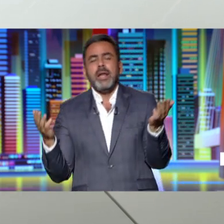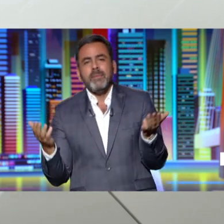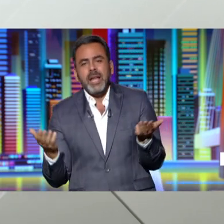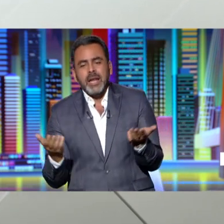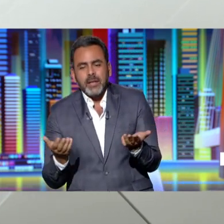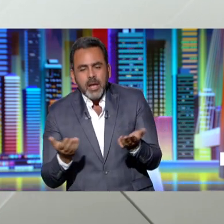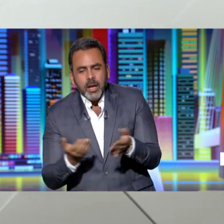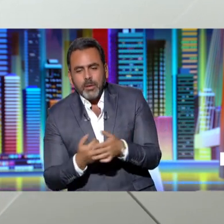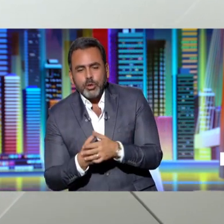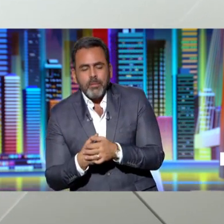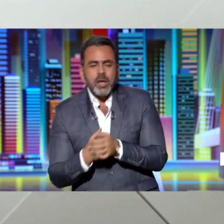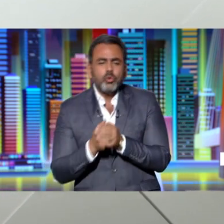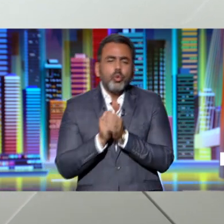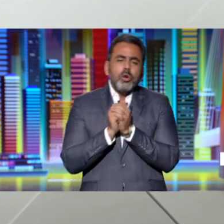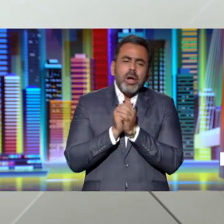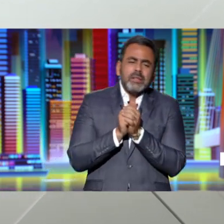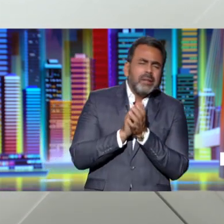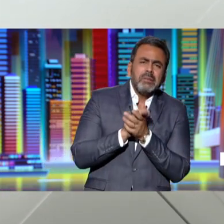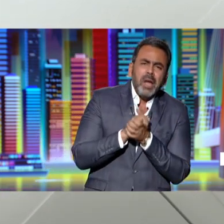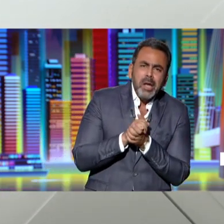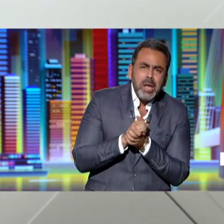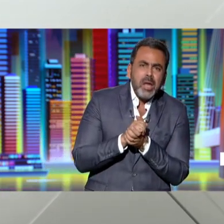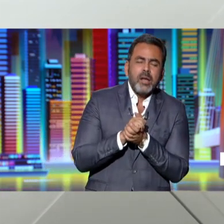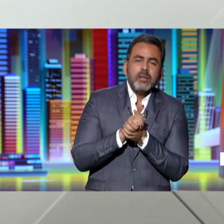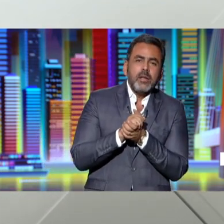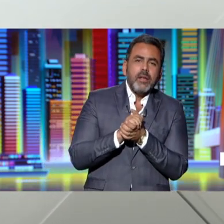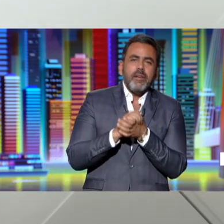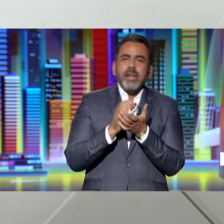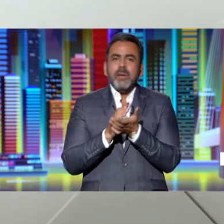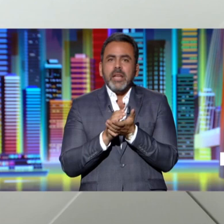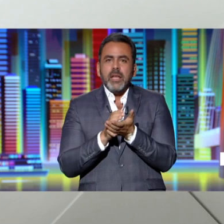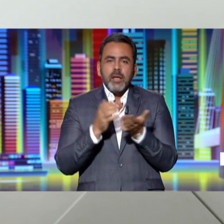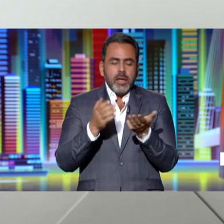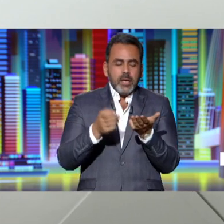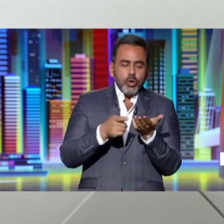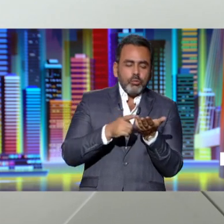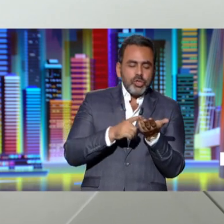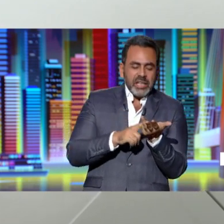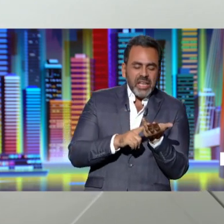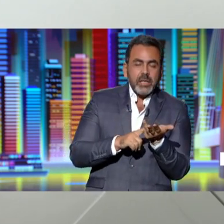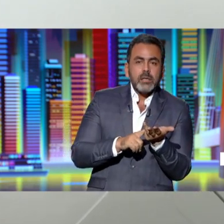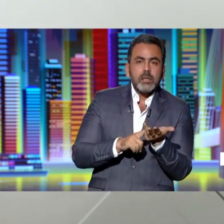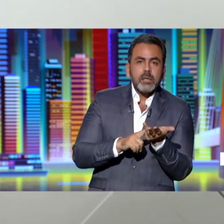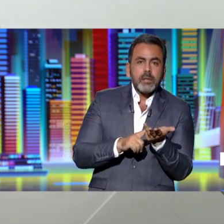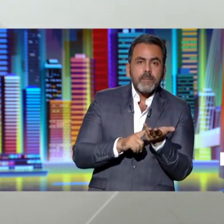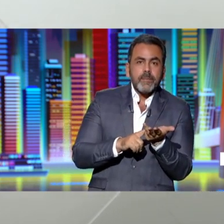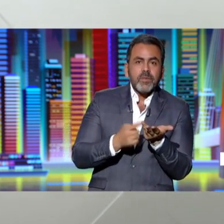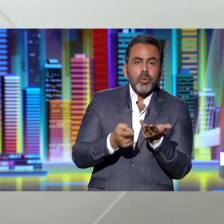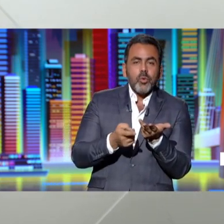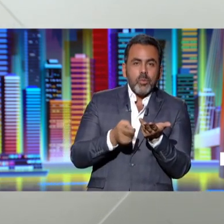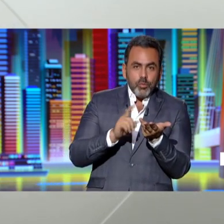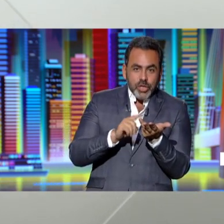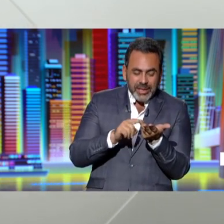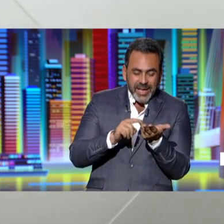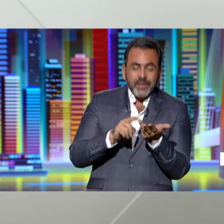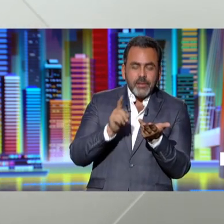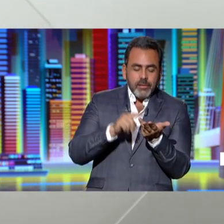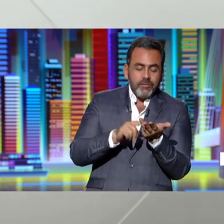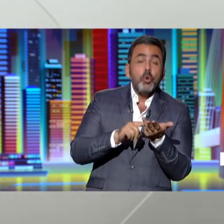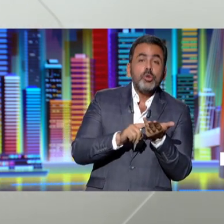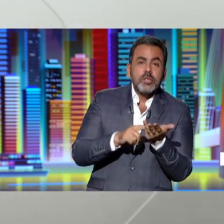الوقت عنده حاله من حالات المظلوميه وطول الوقت انا ضحيه فيعمل ايه ياخد مساعدات